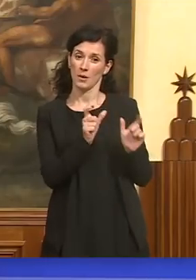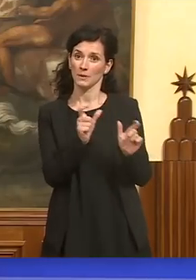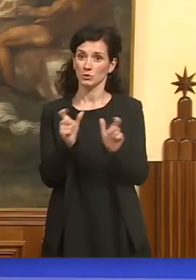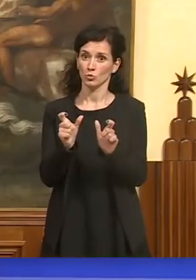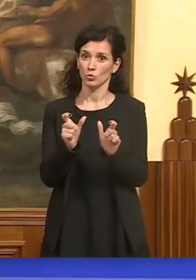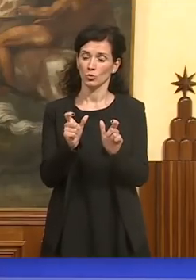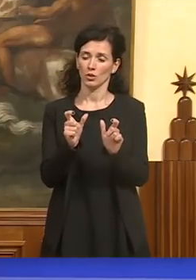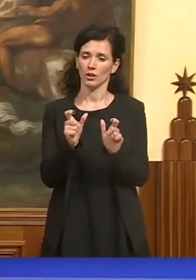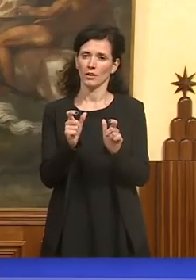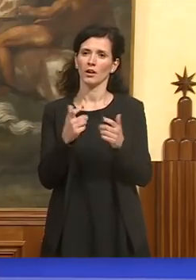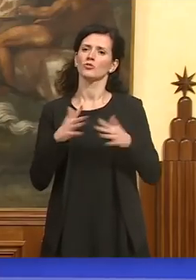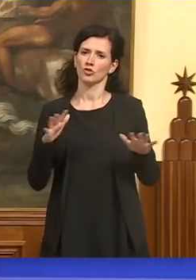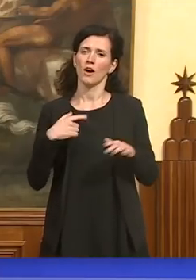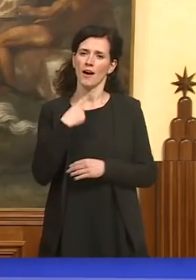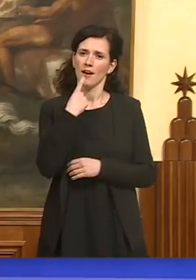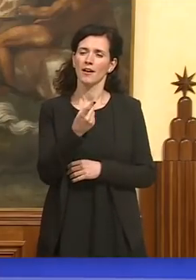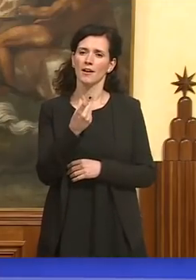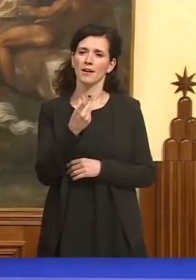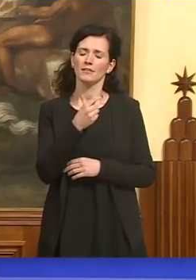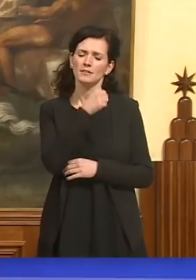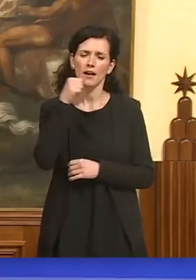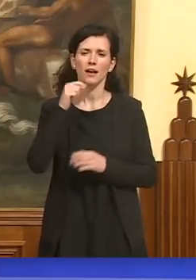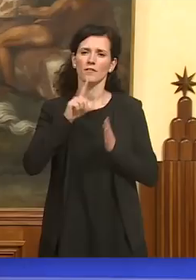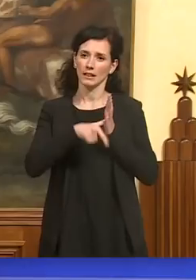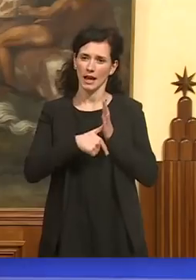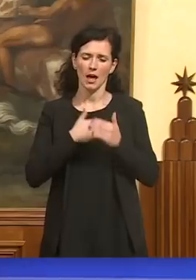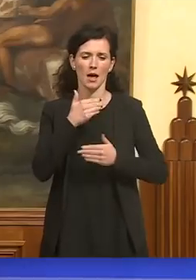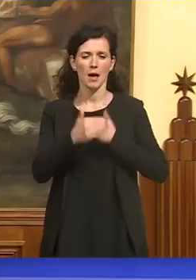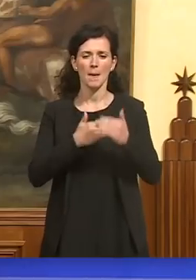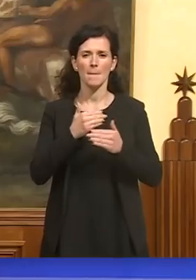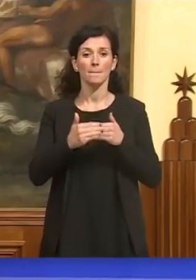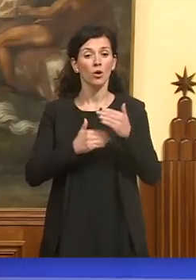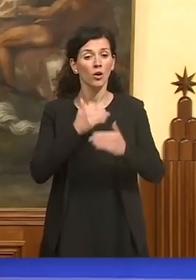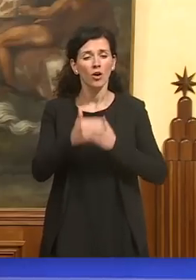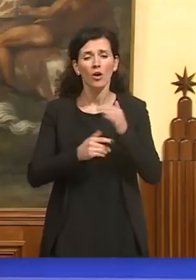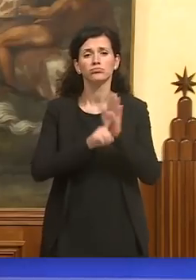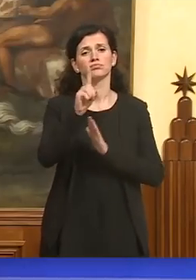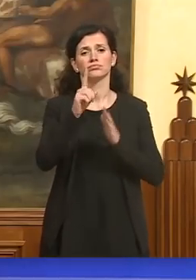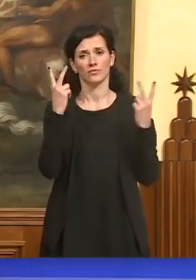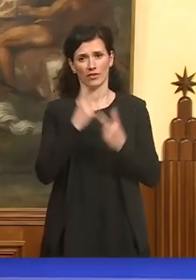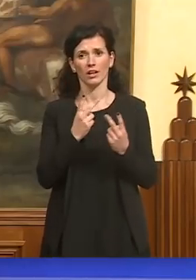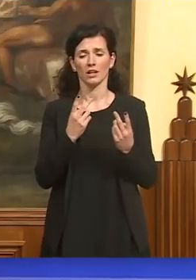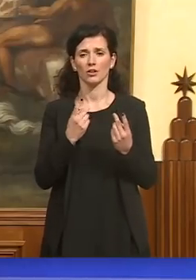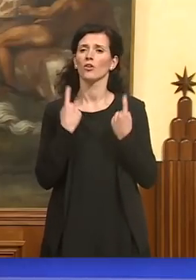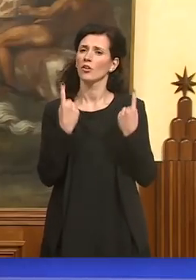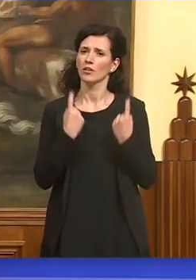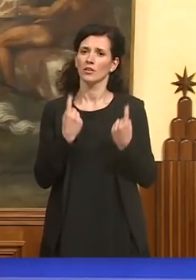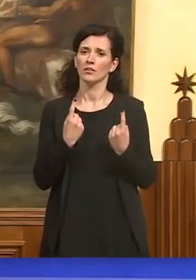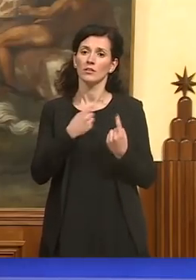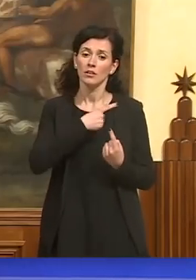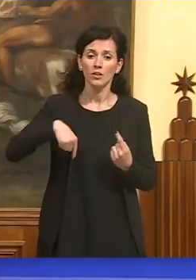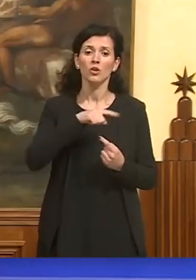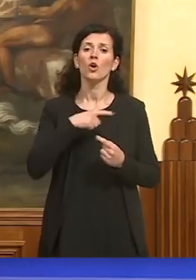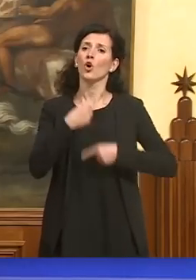richiedono tempo prima che possano spiegare loro effetti dobbiamo continuare a rispettare tutte le